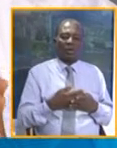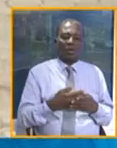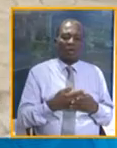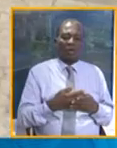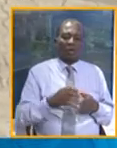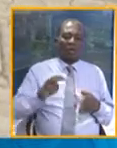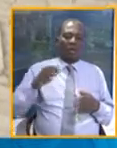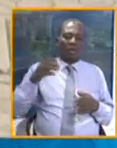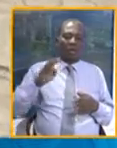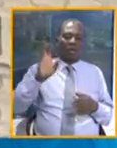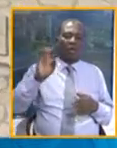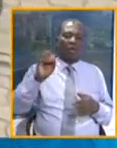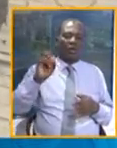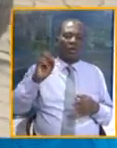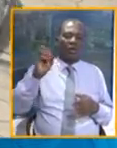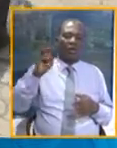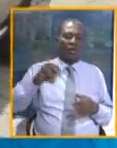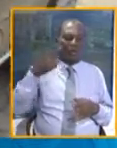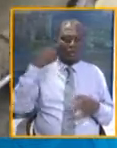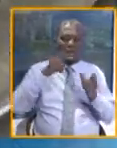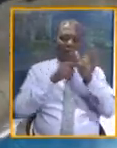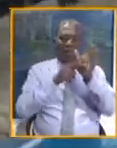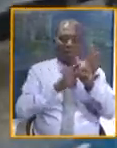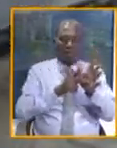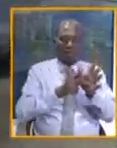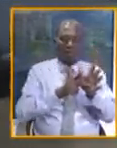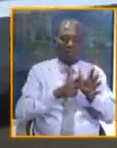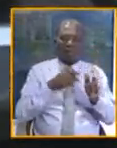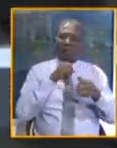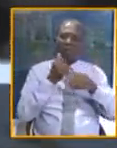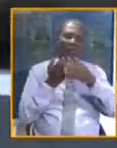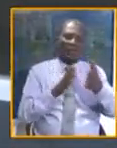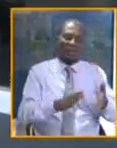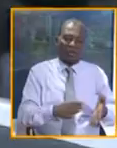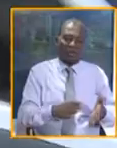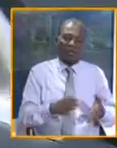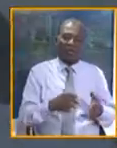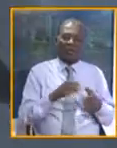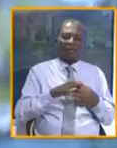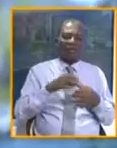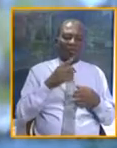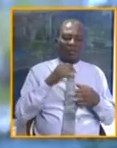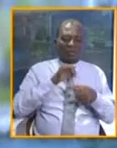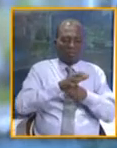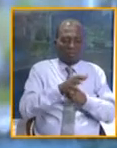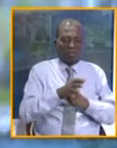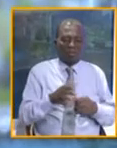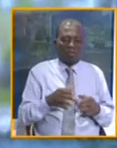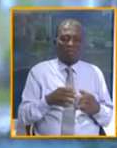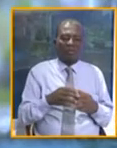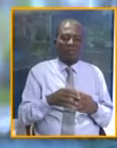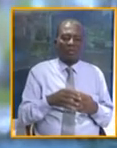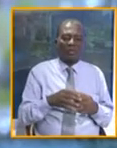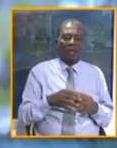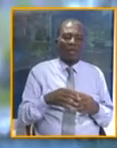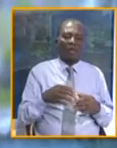rassemblement, le COSIM a précisé que le cher n'était pas décédé de la COVID-19. Le cheikh